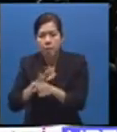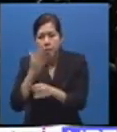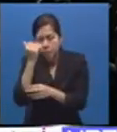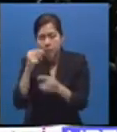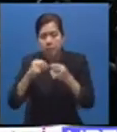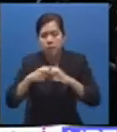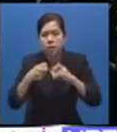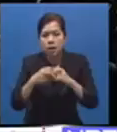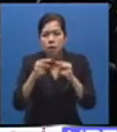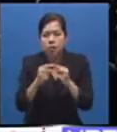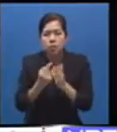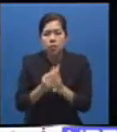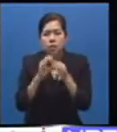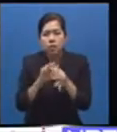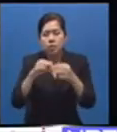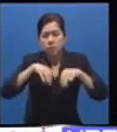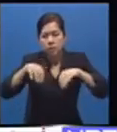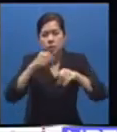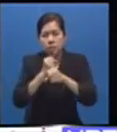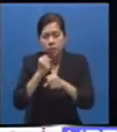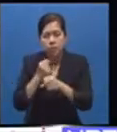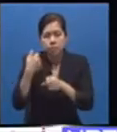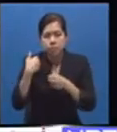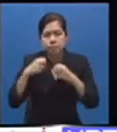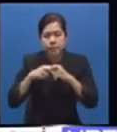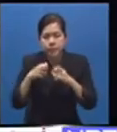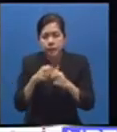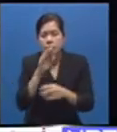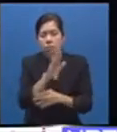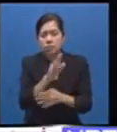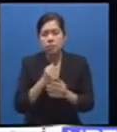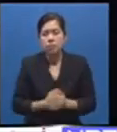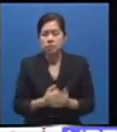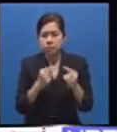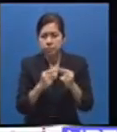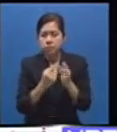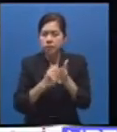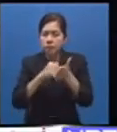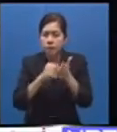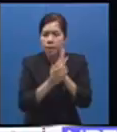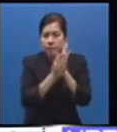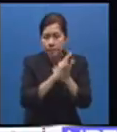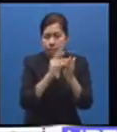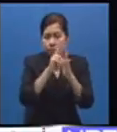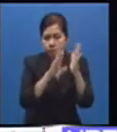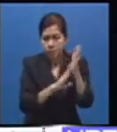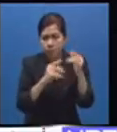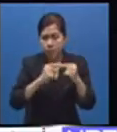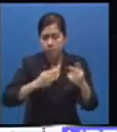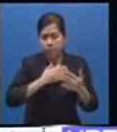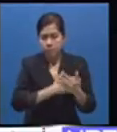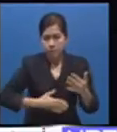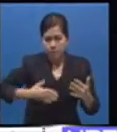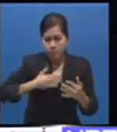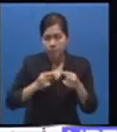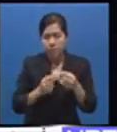าดแคลนบุคลากรทางการแพทย์มีหลายสาเหตุรวมถึงการสร้างภาพลักษณ์ที่ดีให้ระบบสุขภาพเพื่อเรียกความเชื่อมั่นต่อวงการ